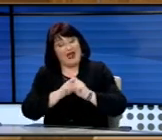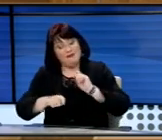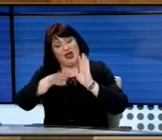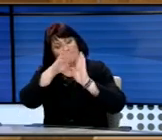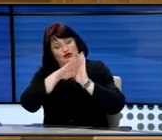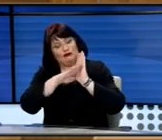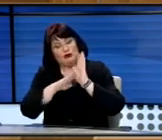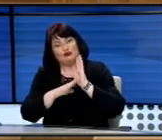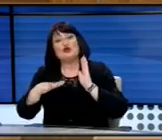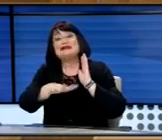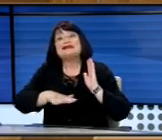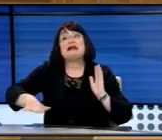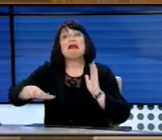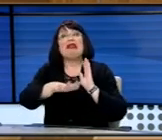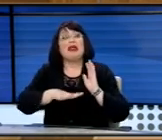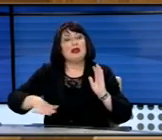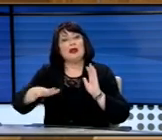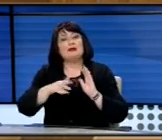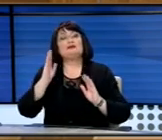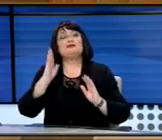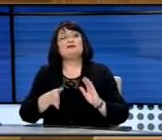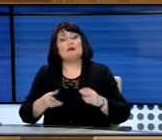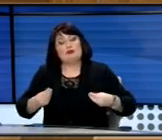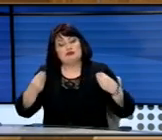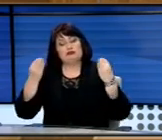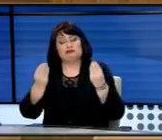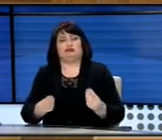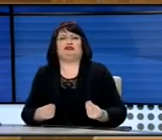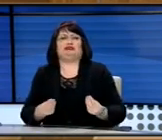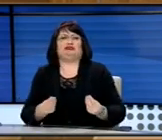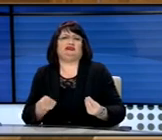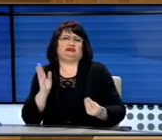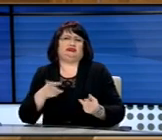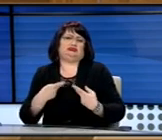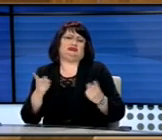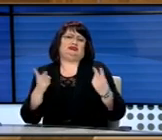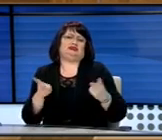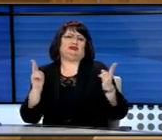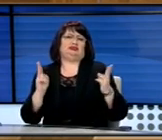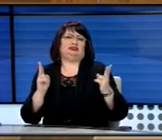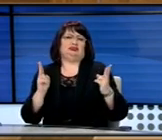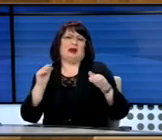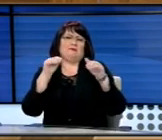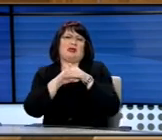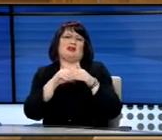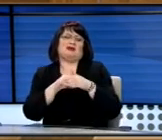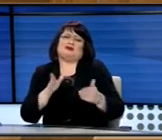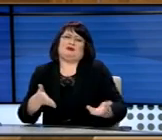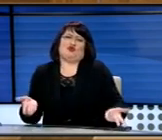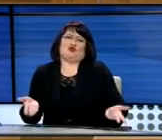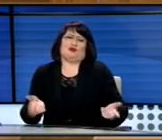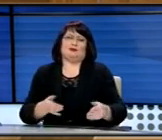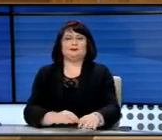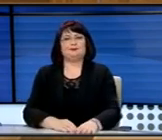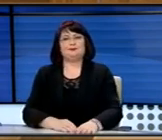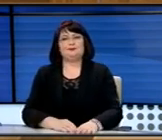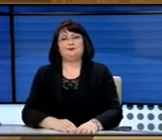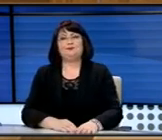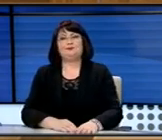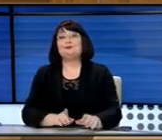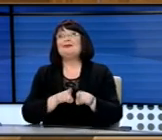και συνθήκων που να δίνουν μέγιστες δυνατές ελευθερίες στις καπιταλιστικές επενδύσεις. Ανεξαρτήτως